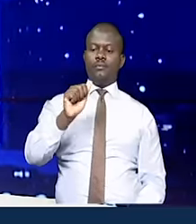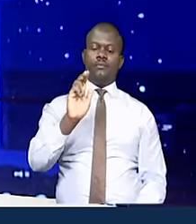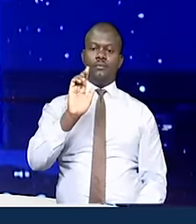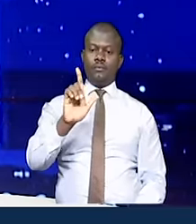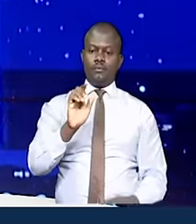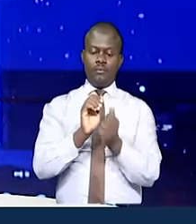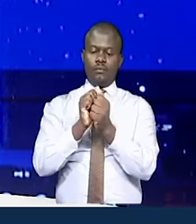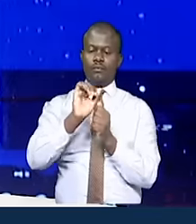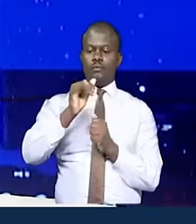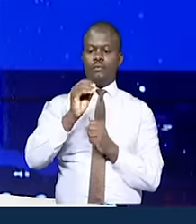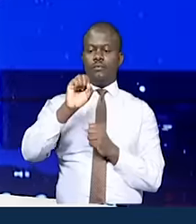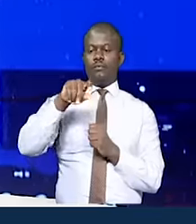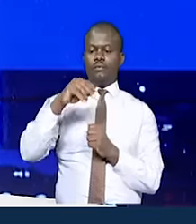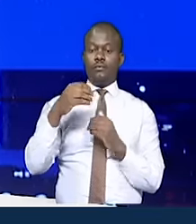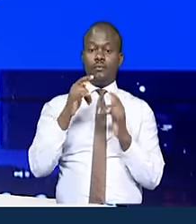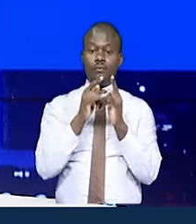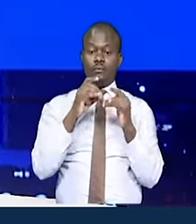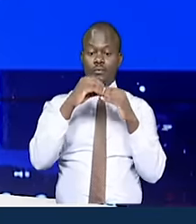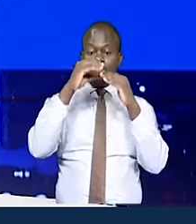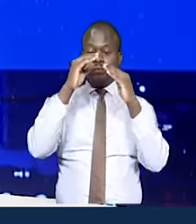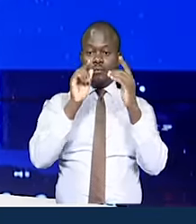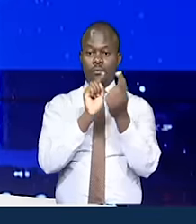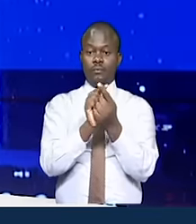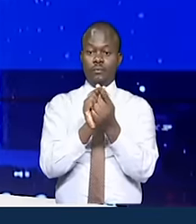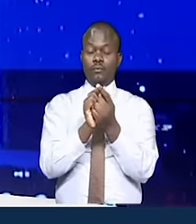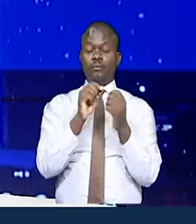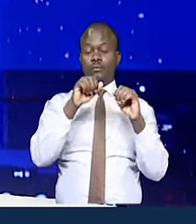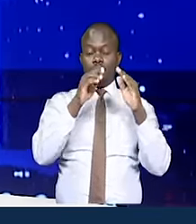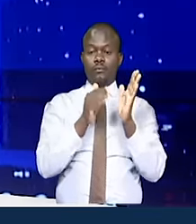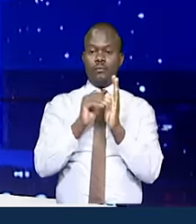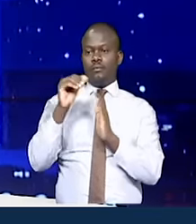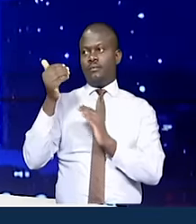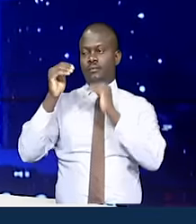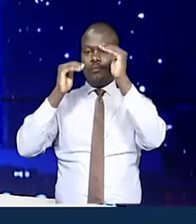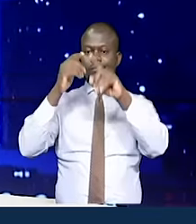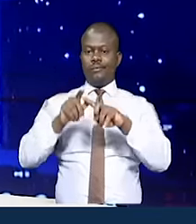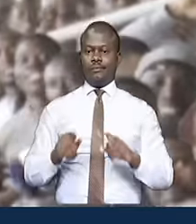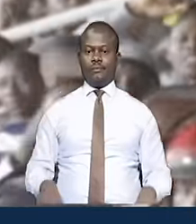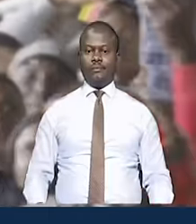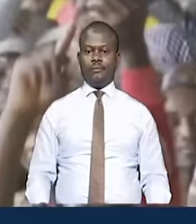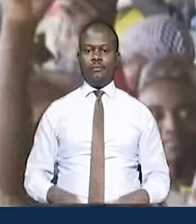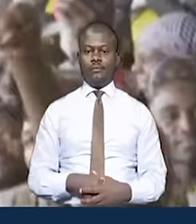Joseph Mushimire bagiye mu nama yahuje umotari n'izindi nzego zinyuranye reka twumve inkuru baduteguriye